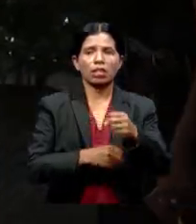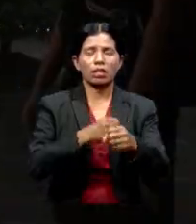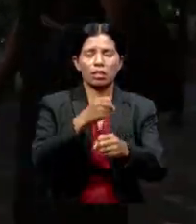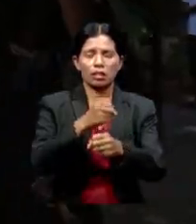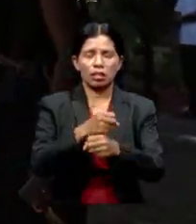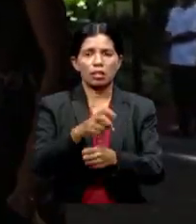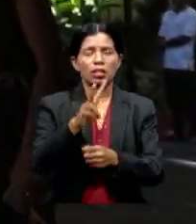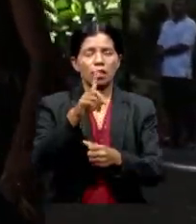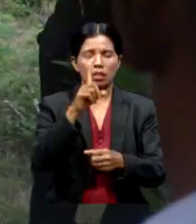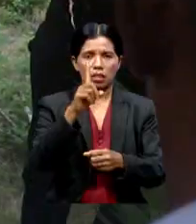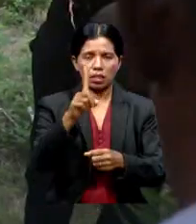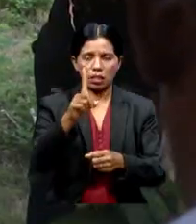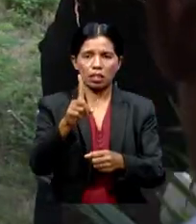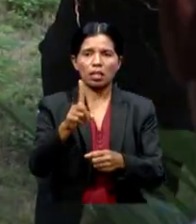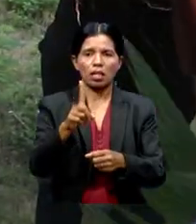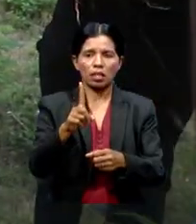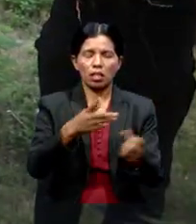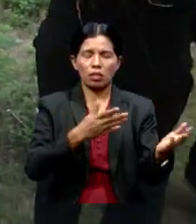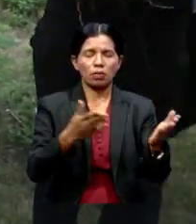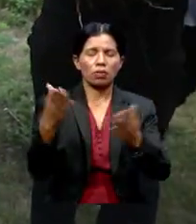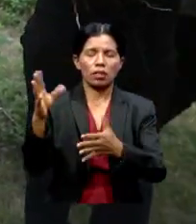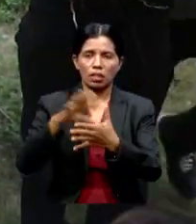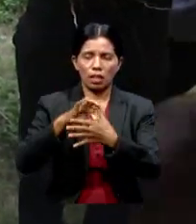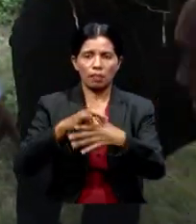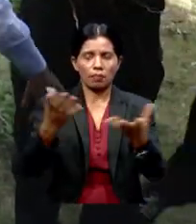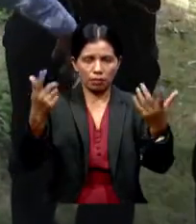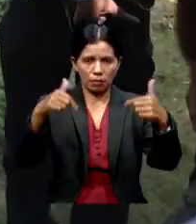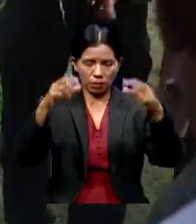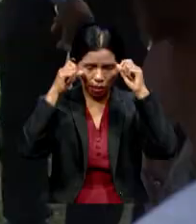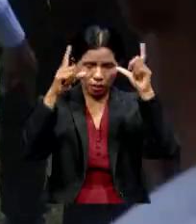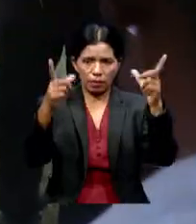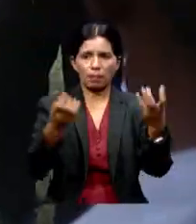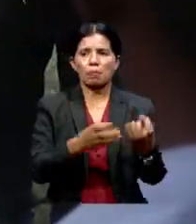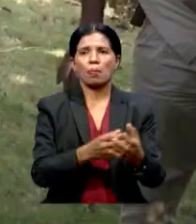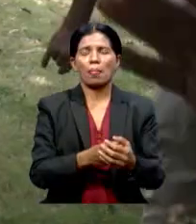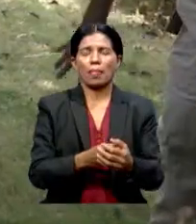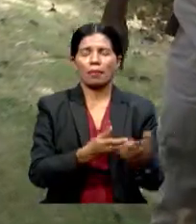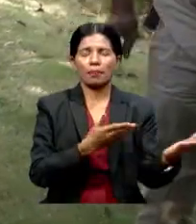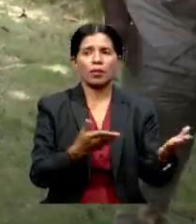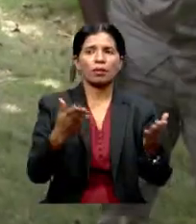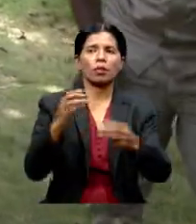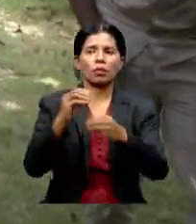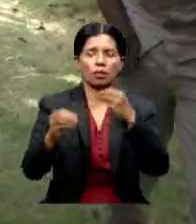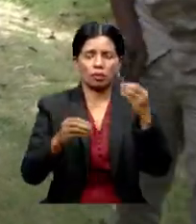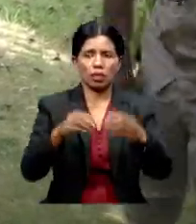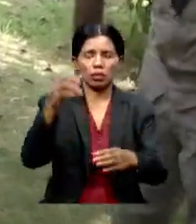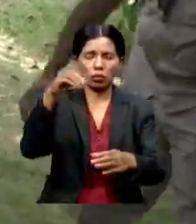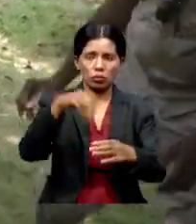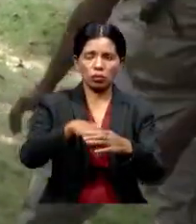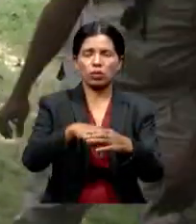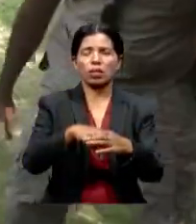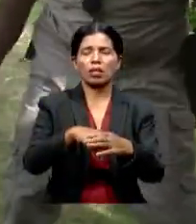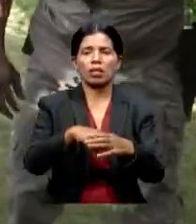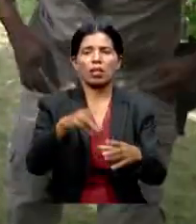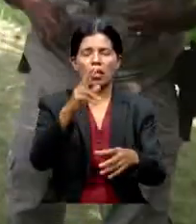negara. Dan ini salah satu yang kami sepakati untuk kami akan bangun sapi peternakan yang besar di Timor Leste dan